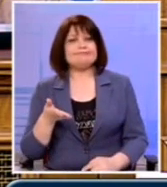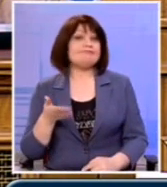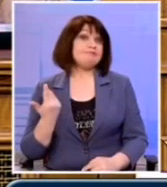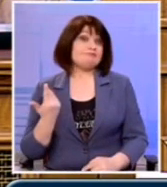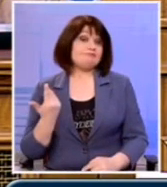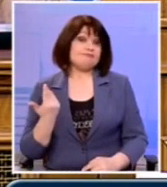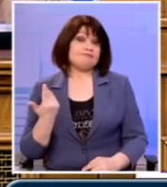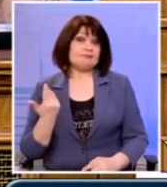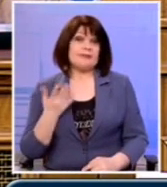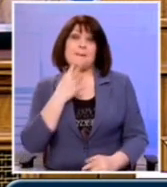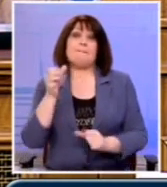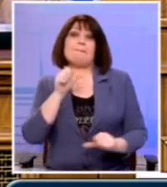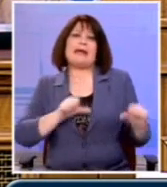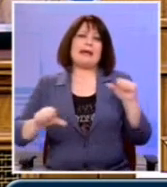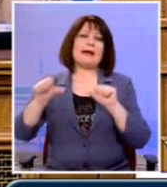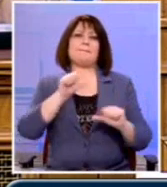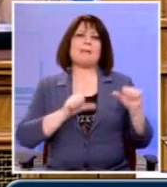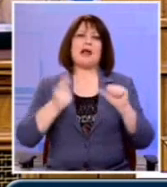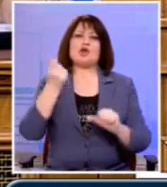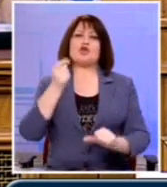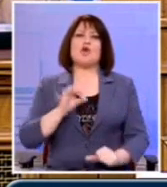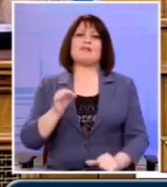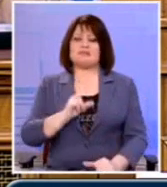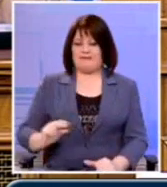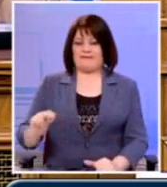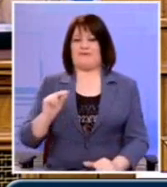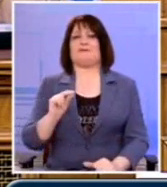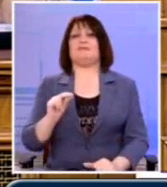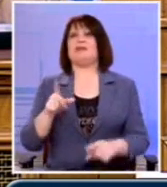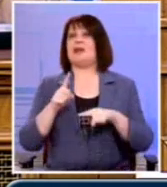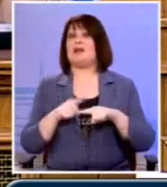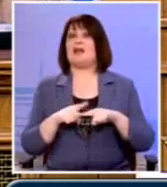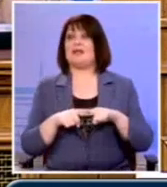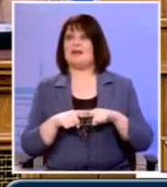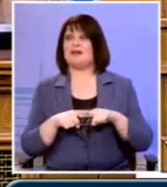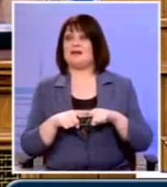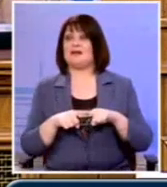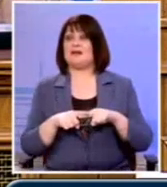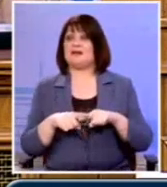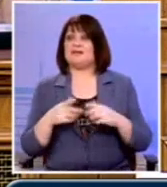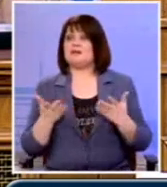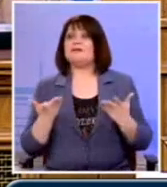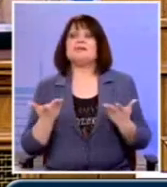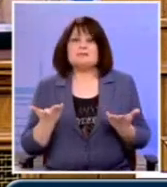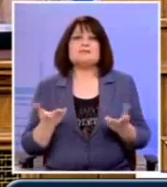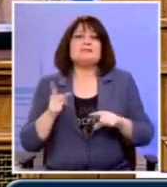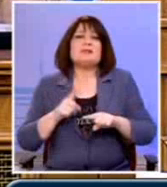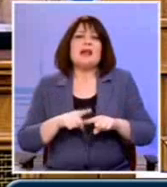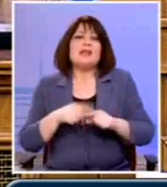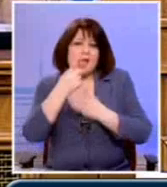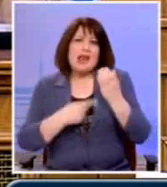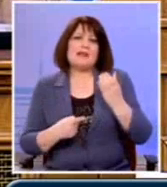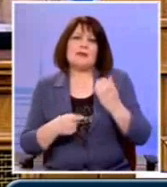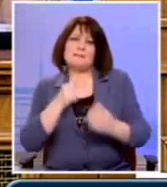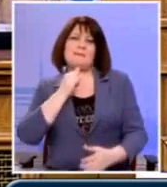μέρος αυτού του πειράματος με την Νομισματική Ένωση, η χώρα μας ήταν, κύριε Πρόεδρε, μια χώρα η οποία εξ ορισμού ήταν ελληματική.